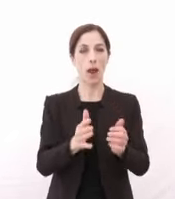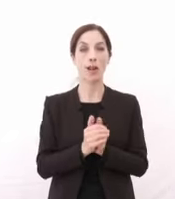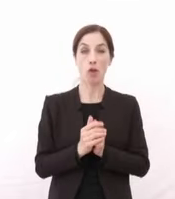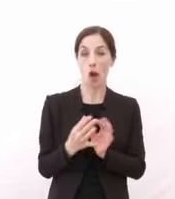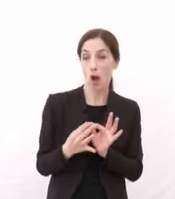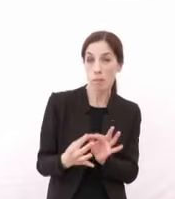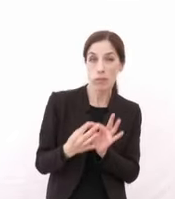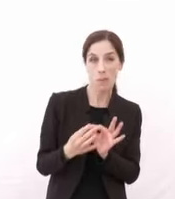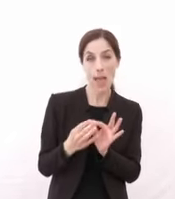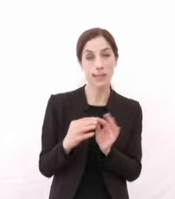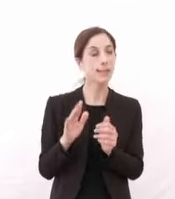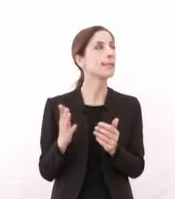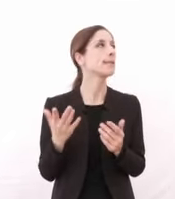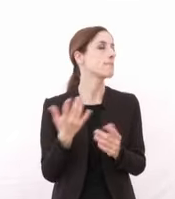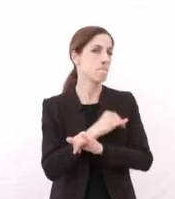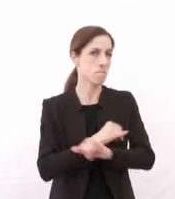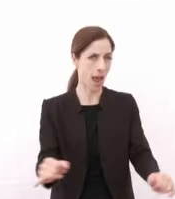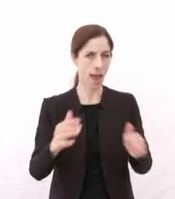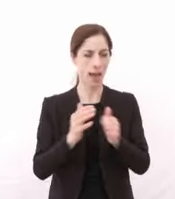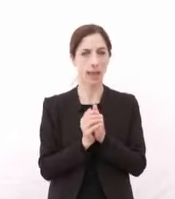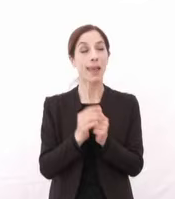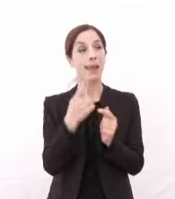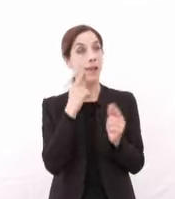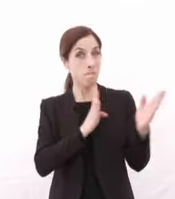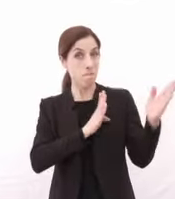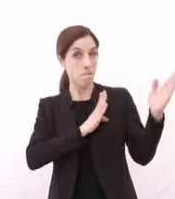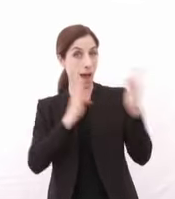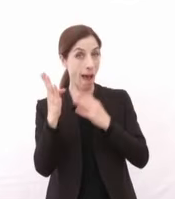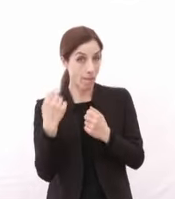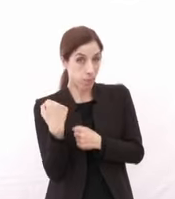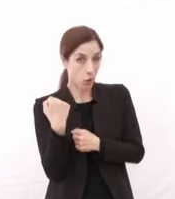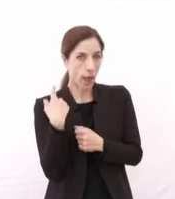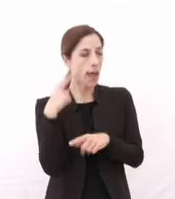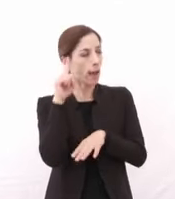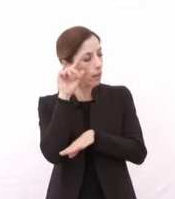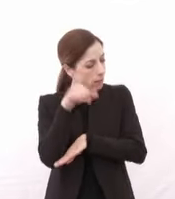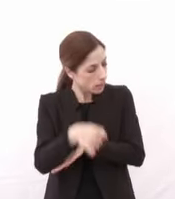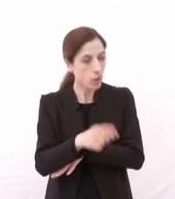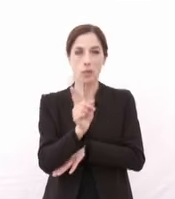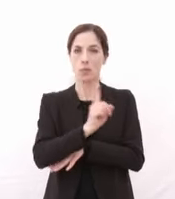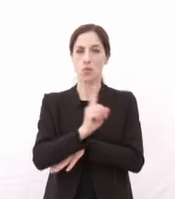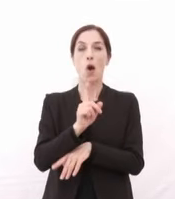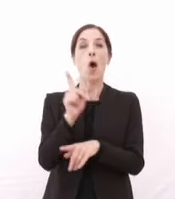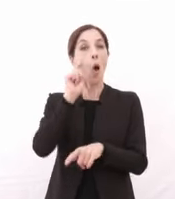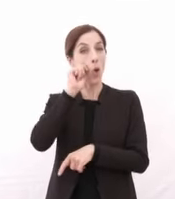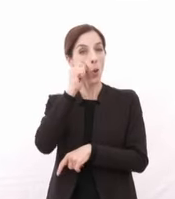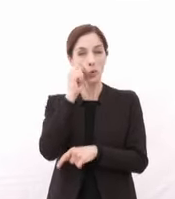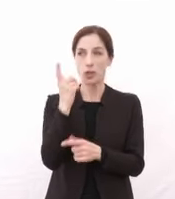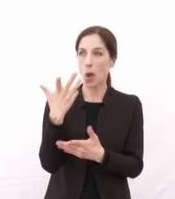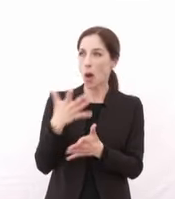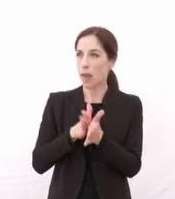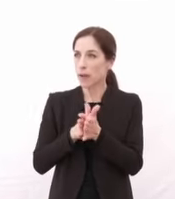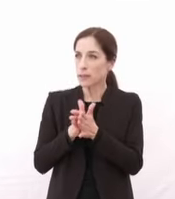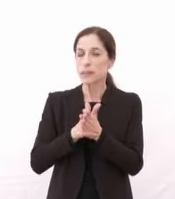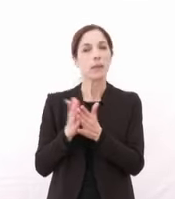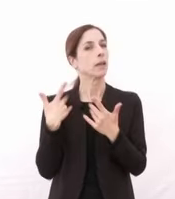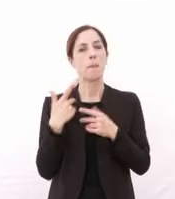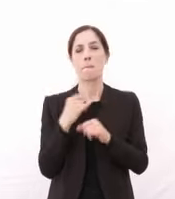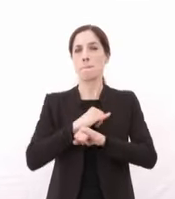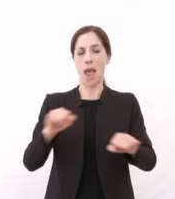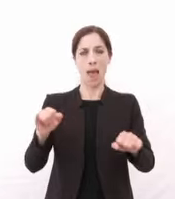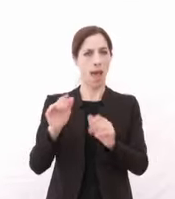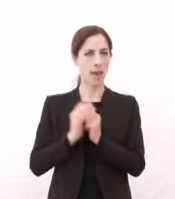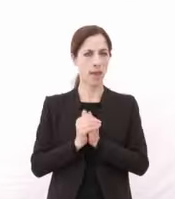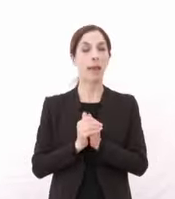mai chinando la testa dinanzi al potere mafioso o al fascino della corruzione, ma andando avanti con dignità e a testa alta,